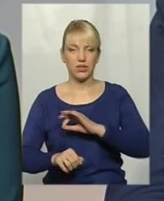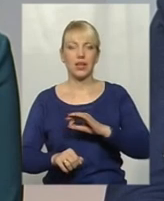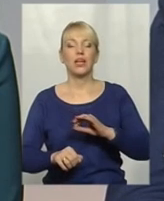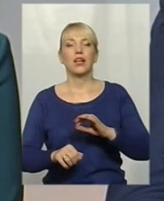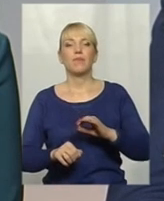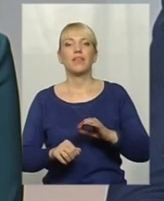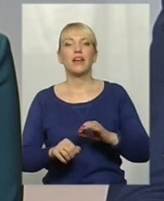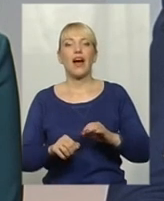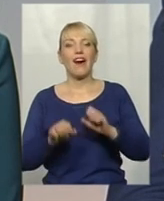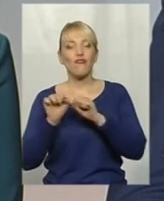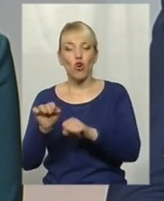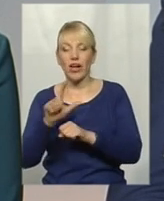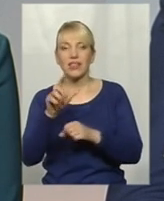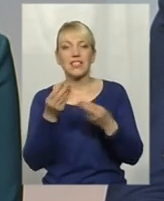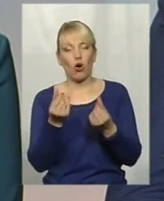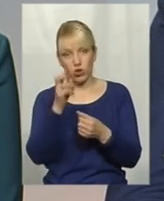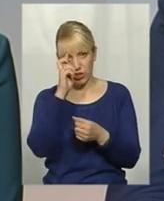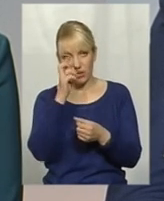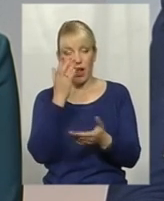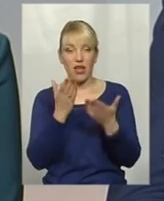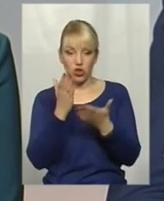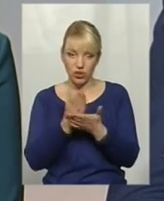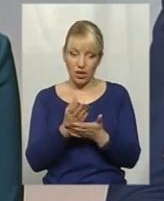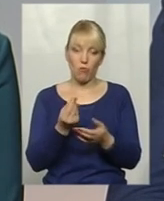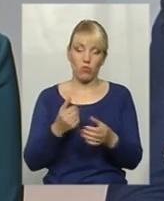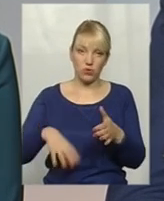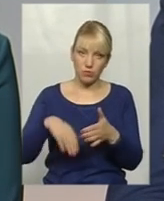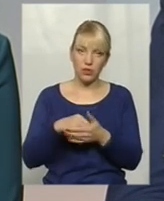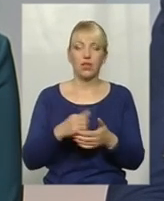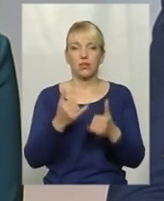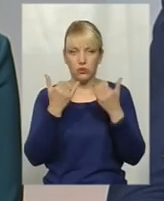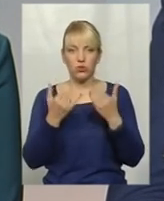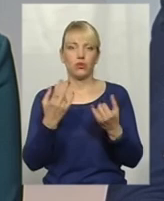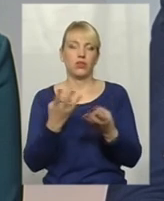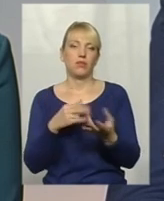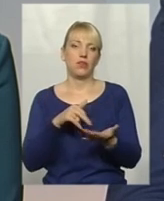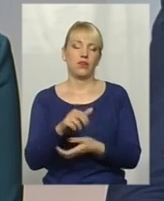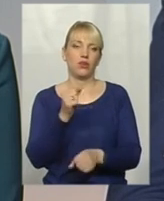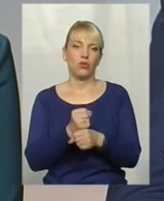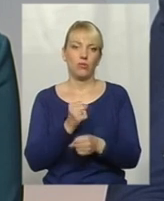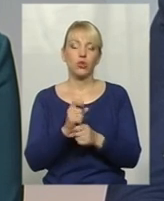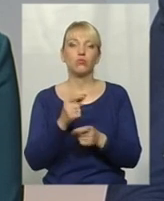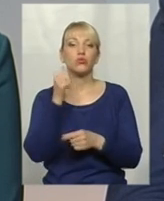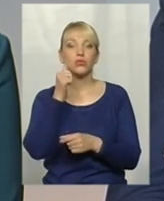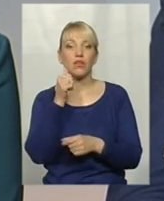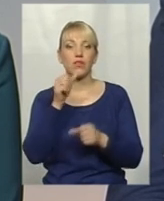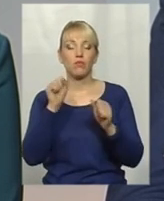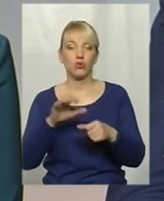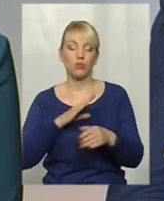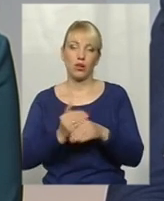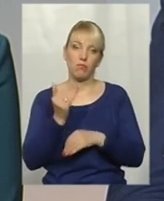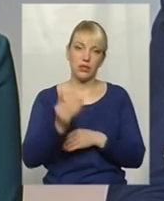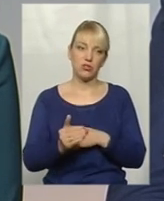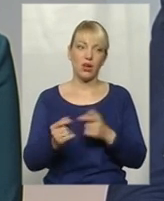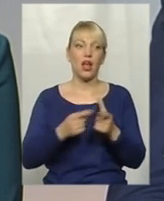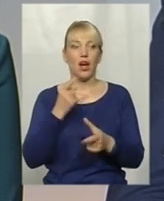держави. Там, де є можливість отримати безкоштовну консультацію, це треба йти і робити сьогодні. Тому що завтра може бути вже це або пізно,